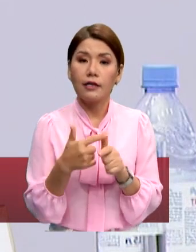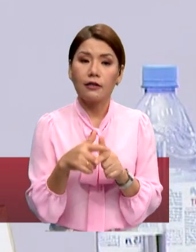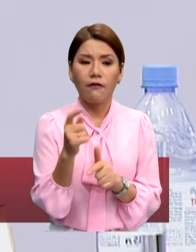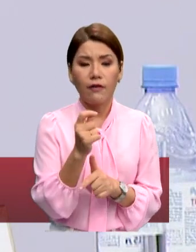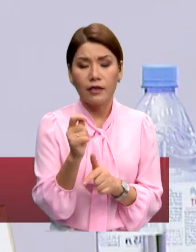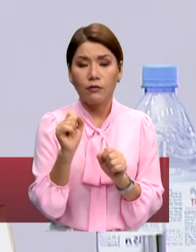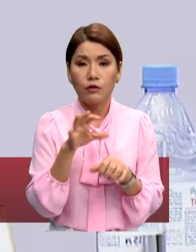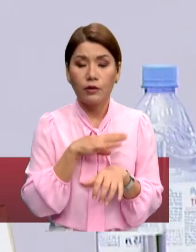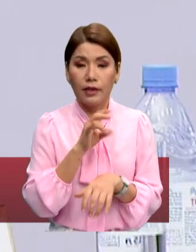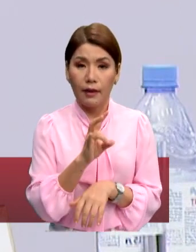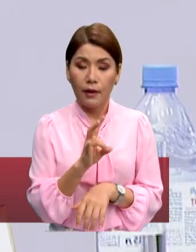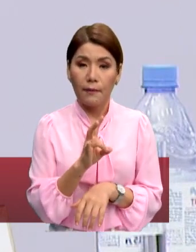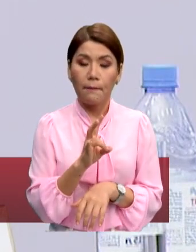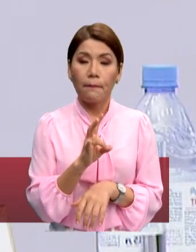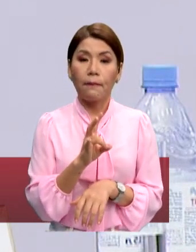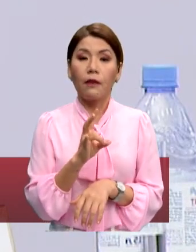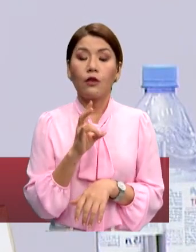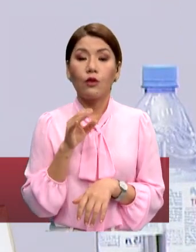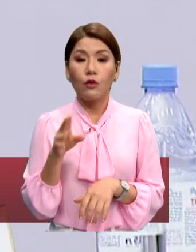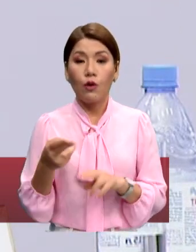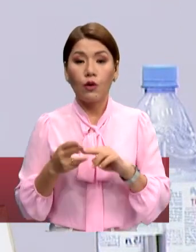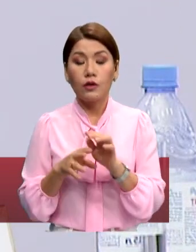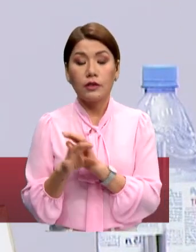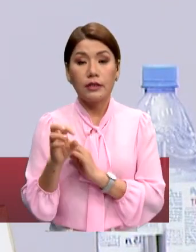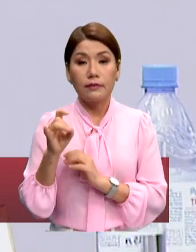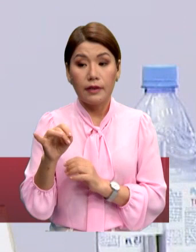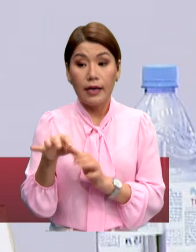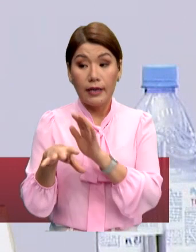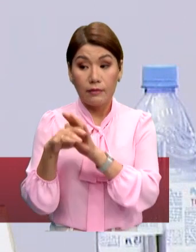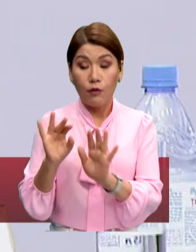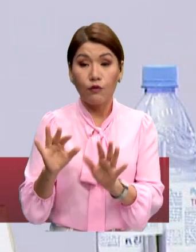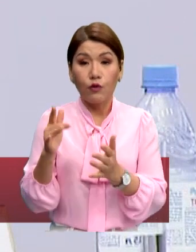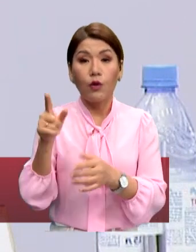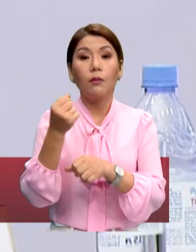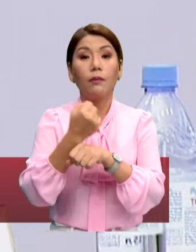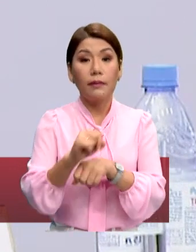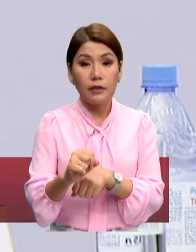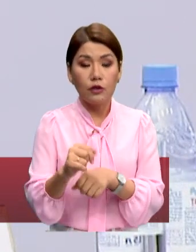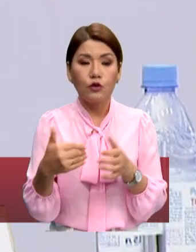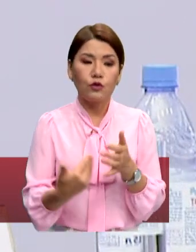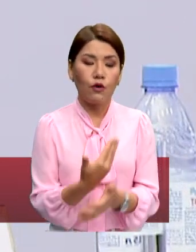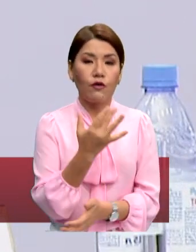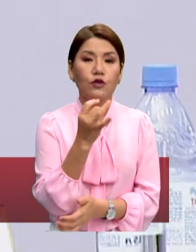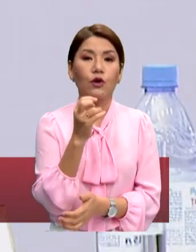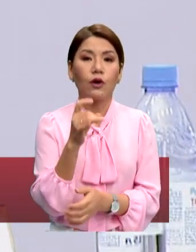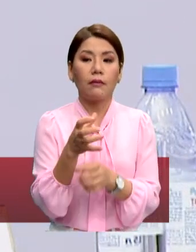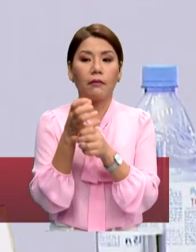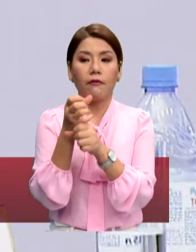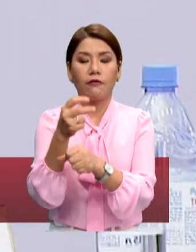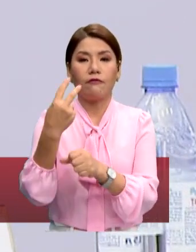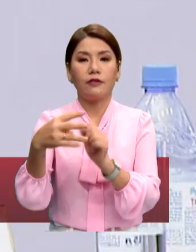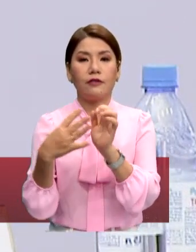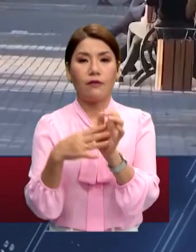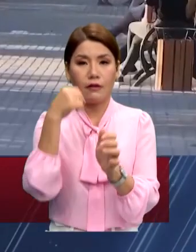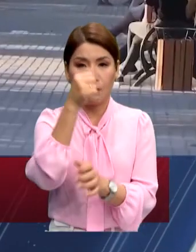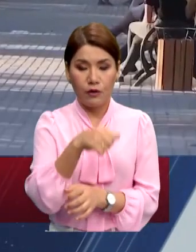воскресений ноября, то снова срок полномочий, если он изберется, если он победит, то снова срок полномочий его истекает в 2029